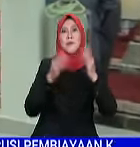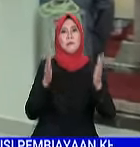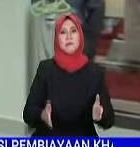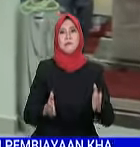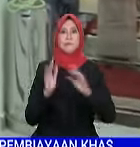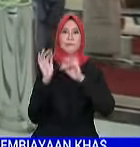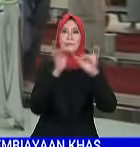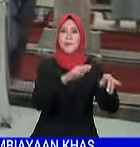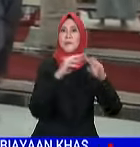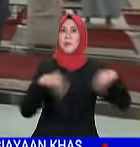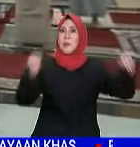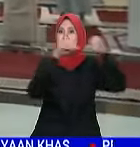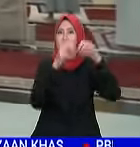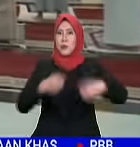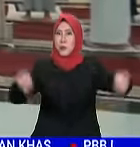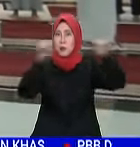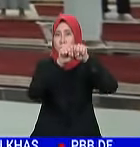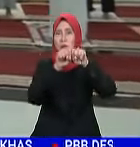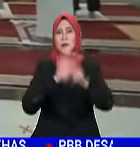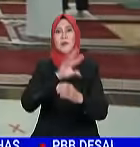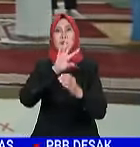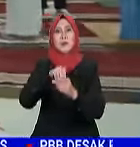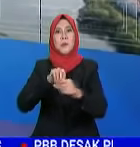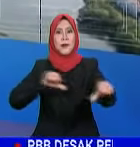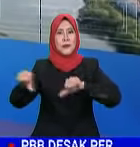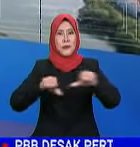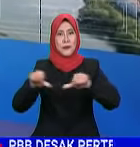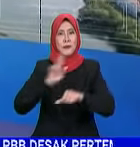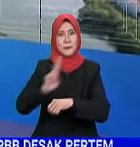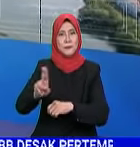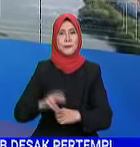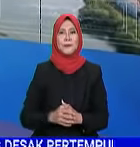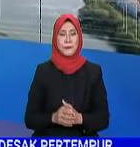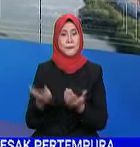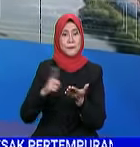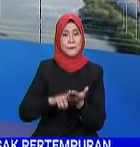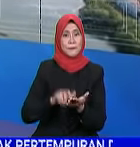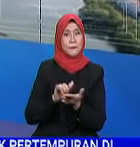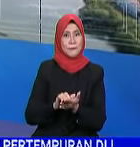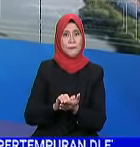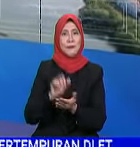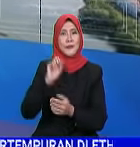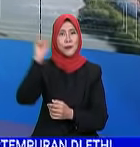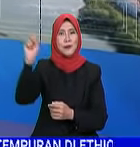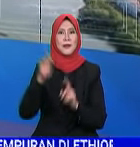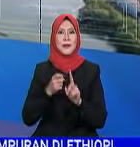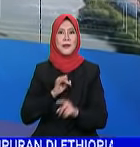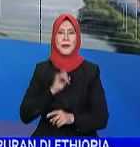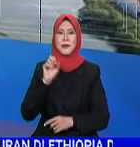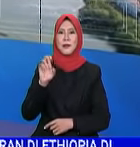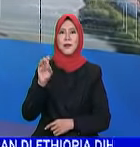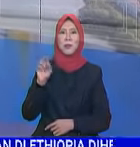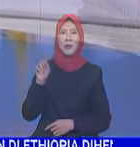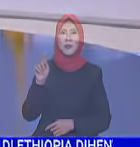masjid dan surau termasuk aktiviti keagamaan. Sekian paparan dari Sabah bersama saya, Konstantin